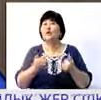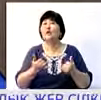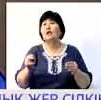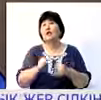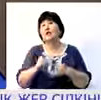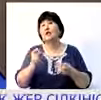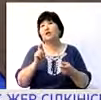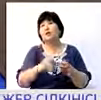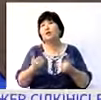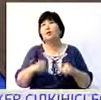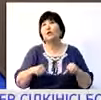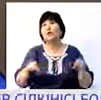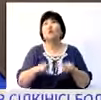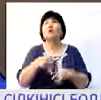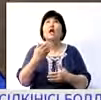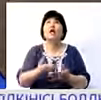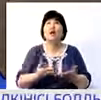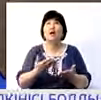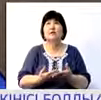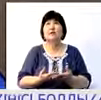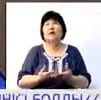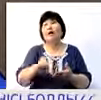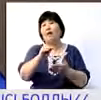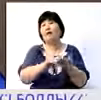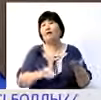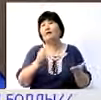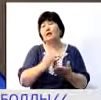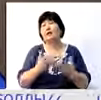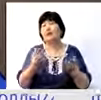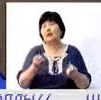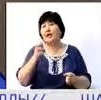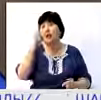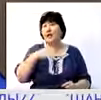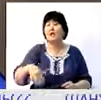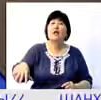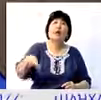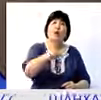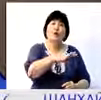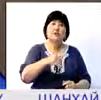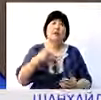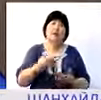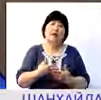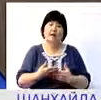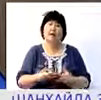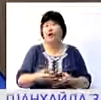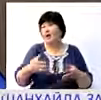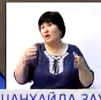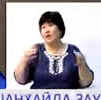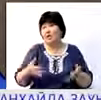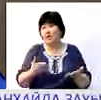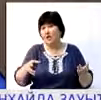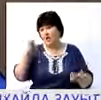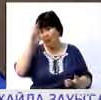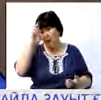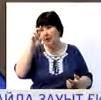керек. Бүгін комиссияда міне осы мәселе хаттамаға енгізілді. Енді елімізде, осы аймағымызда, яғни кез келген